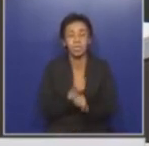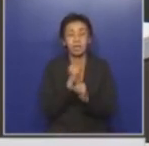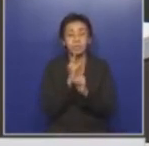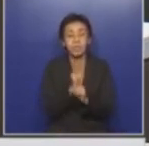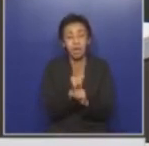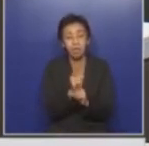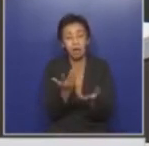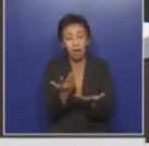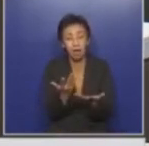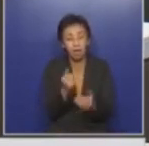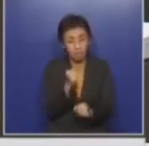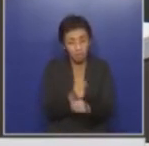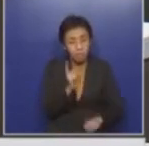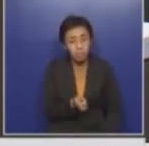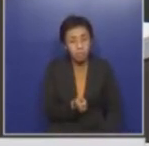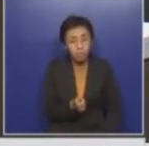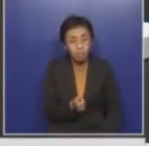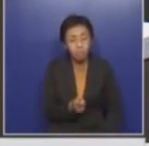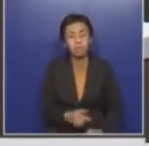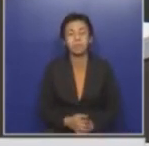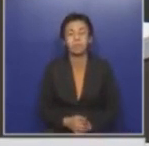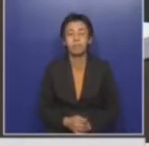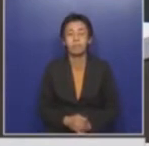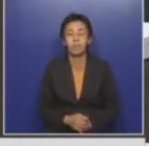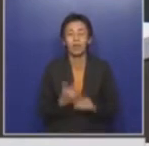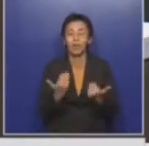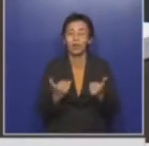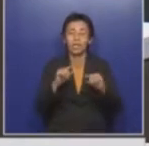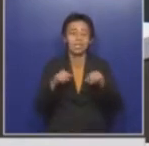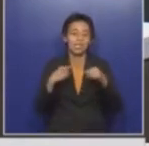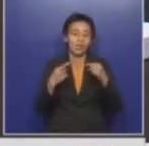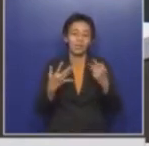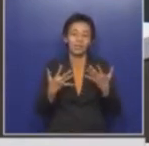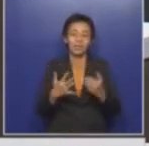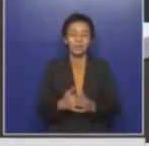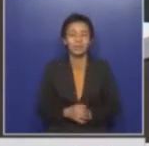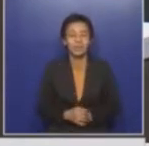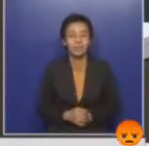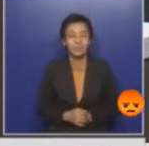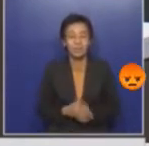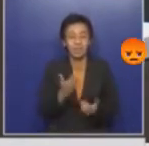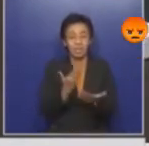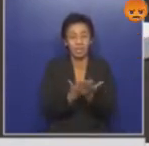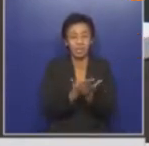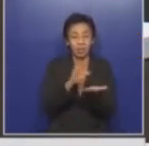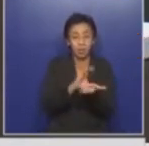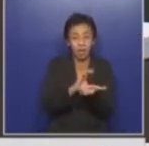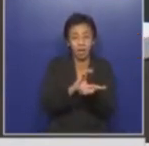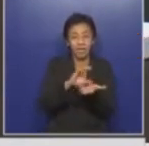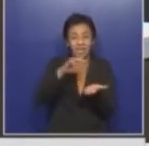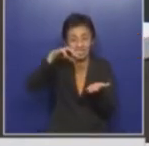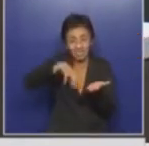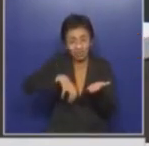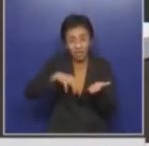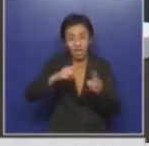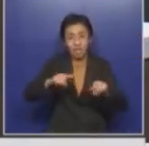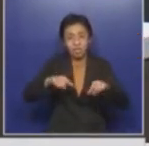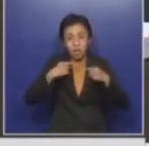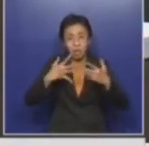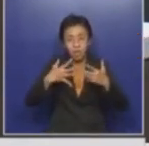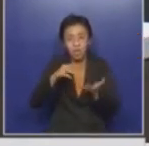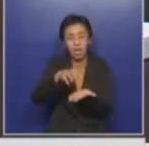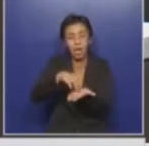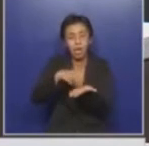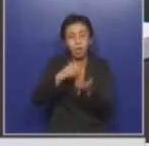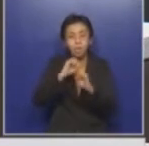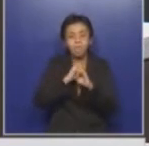ดนะท่านทำได้จริงหรือเปล่าวันนี้ไม่มีคำตอบนะครับสำนักงบประมาณไม่ได้ตอบนะครับและสำนักงานงบประมาณก็ไม่เคยมารายงานต่อส